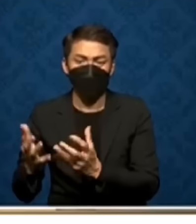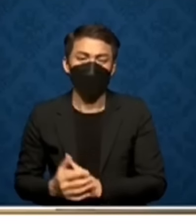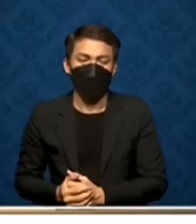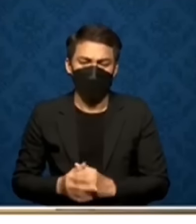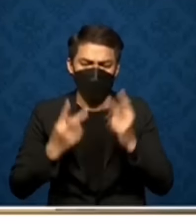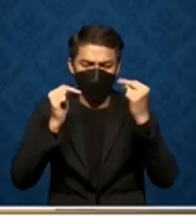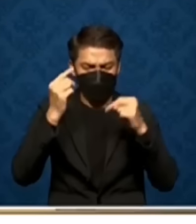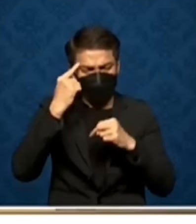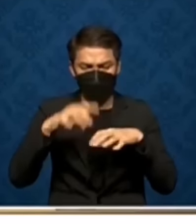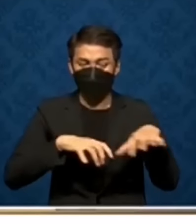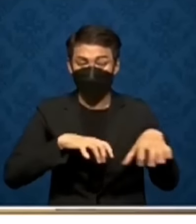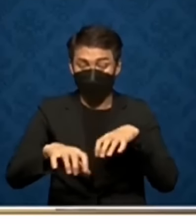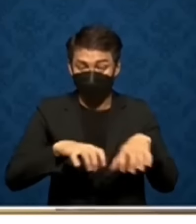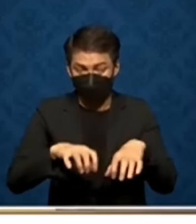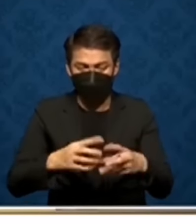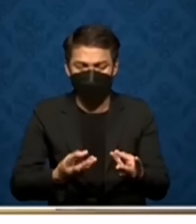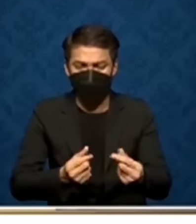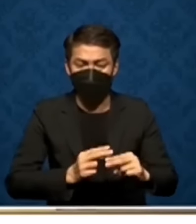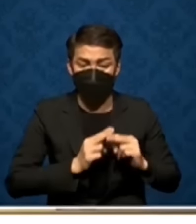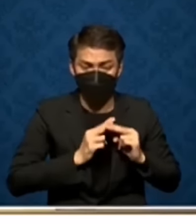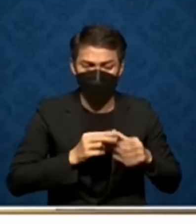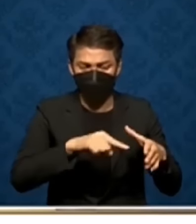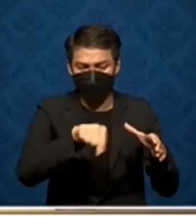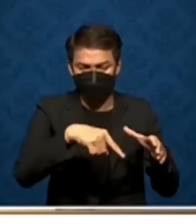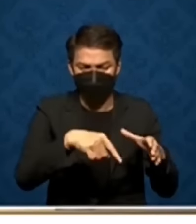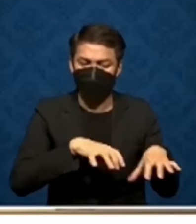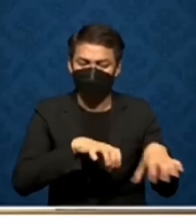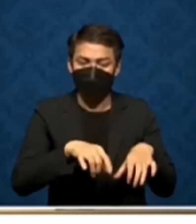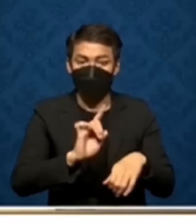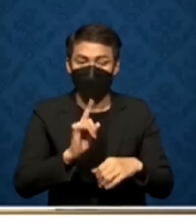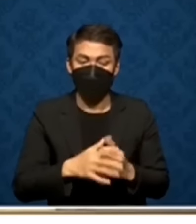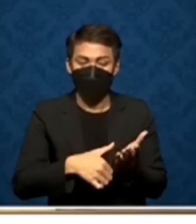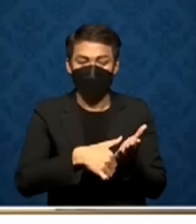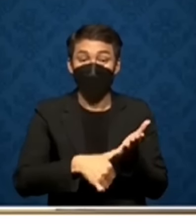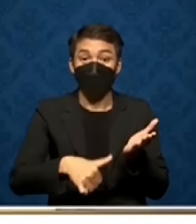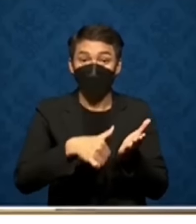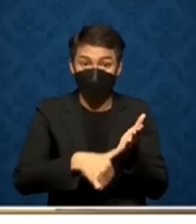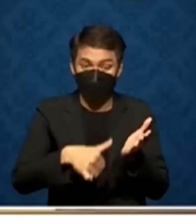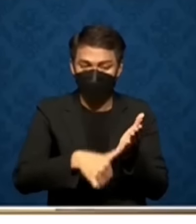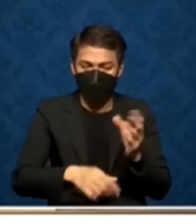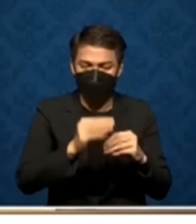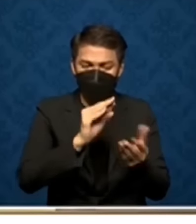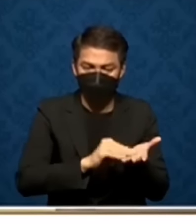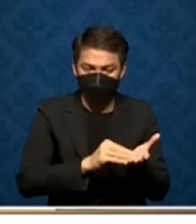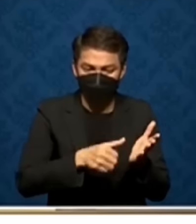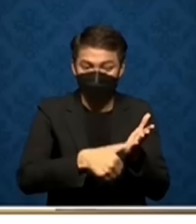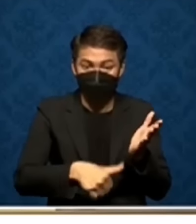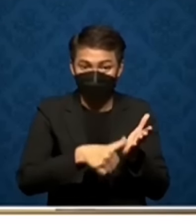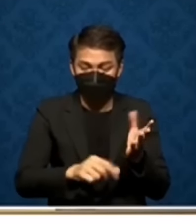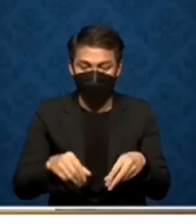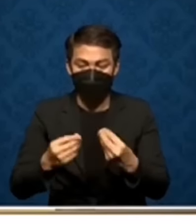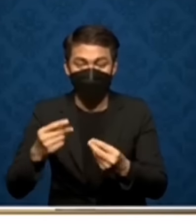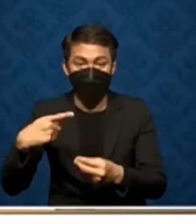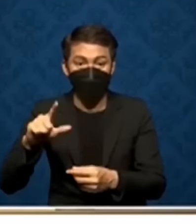ที่ดินที่เป็นที่ดินของเอกชนยังไงภาษีก้าวหน้าที่ท่านนายกมาใช้แล้วให้ปลัดอดีตปลัด